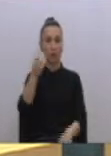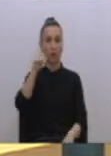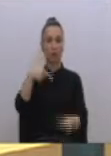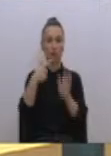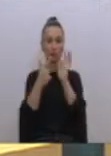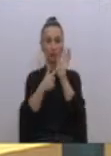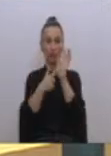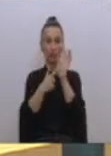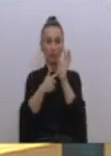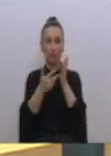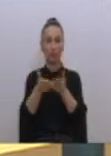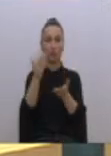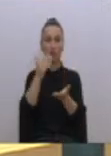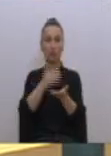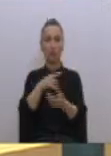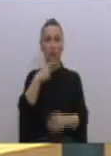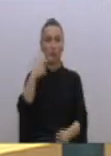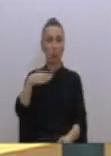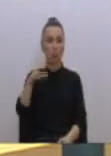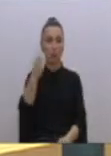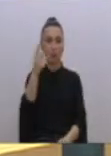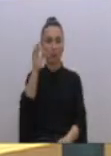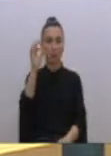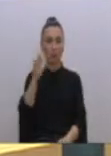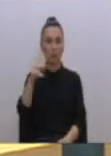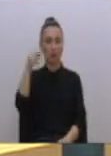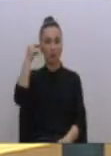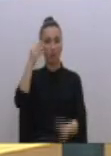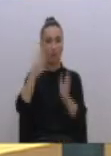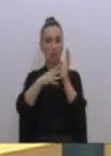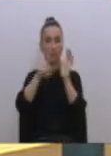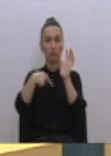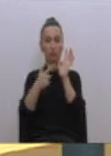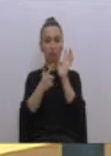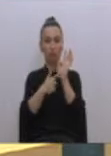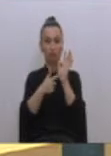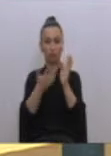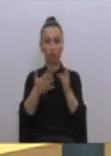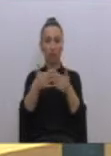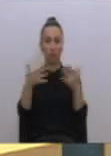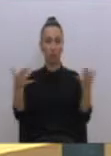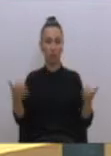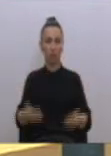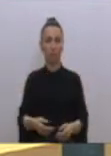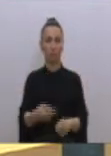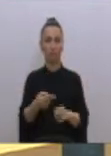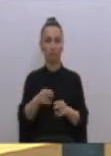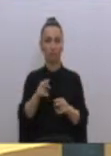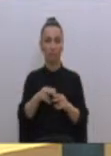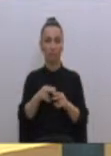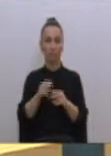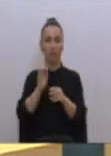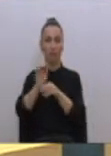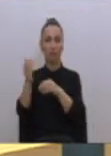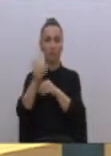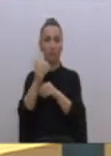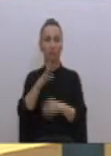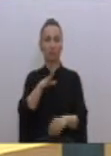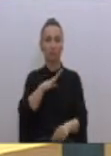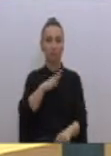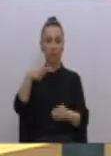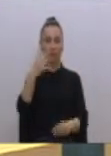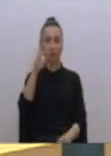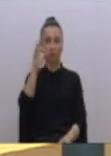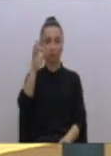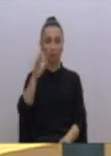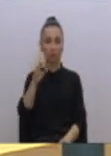procenti, în șemne, cum odis ruseti, samet de procenti, cine ti schramteli, și dimiate de procenti, asta șemne. Export este național și pirulat gize, asta e eurocaușii,